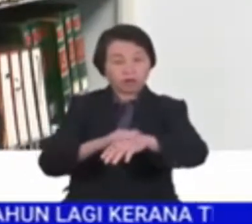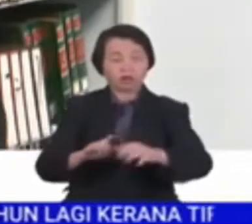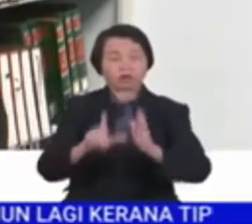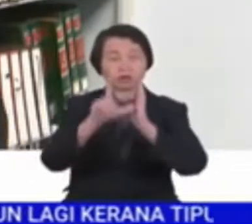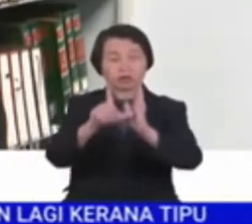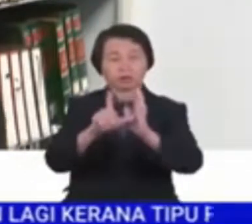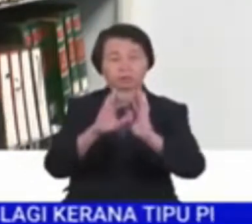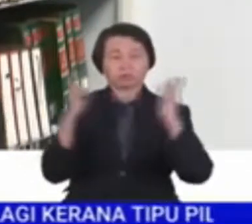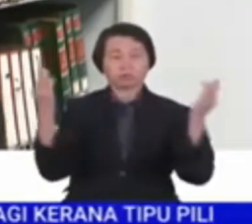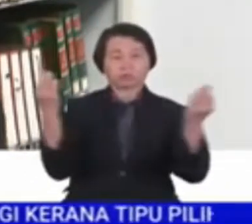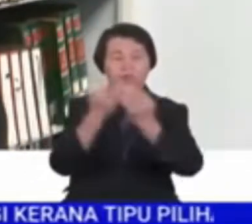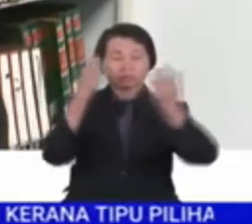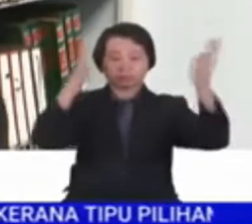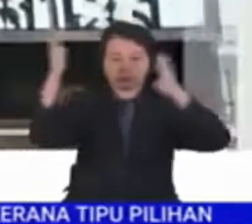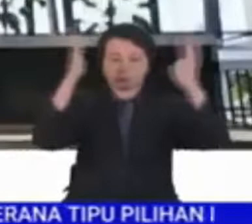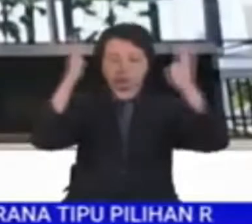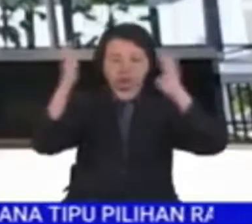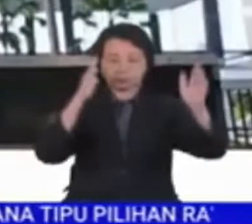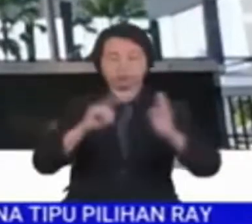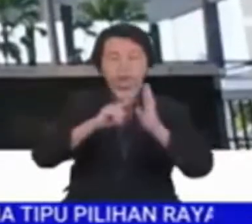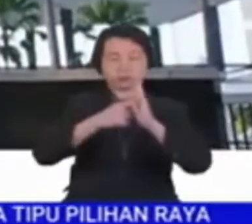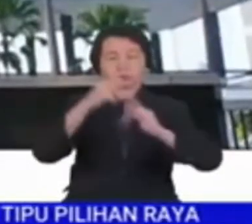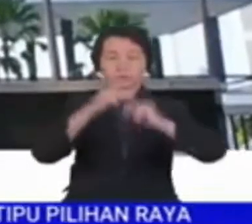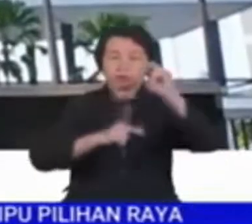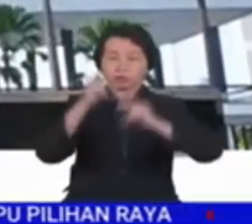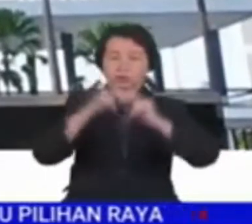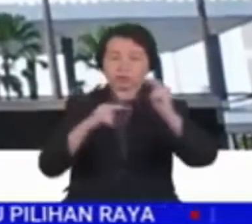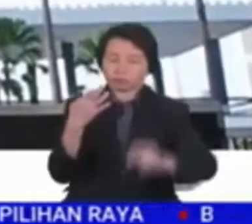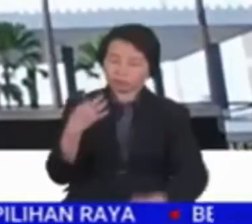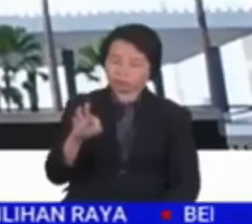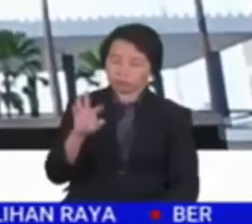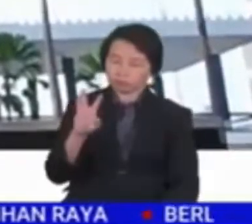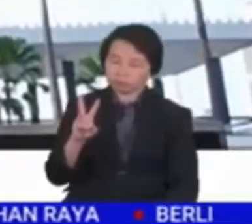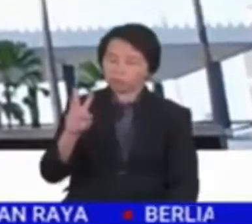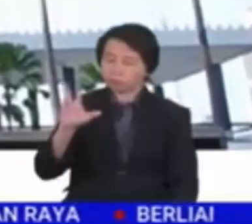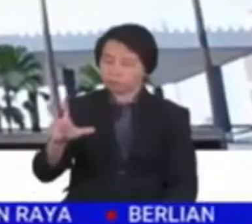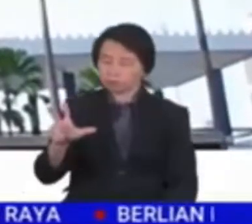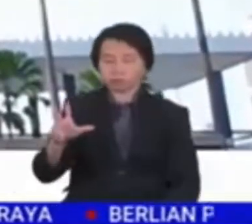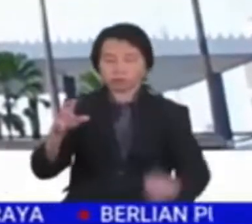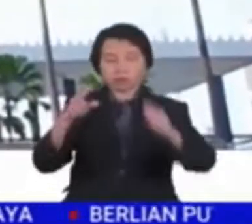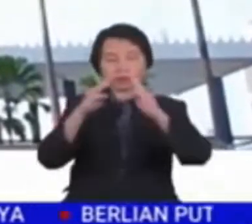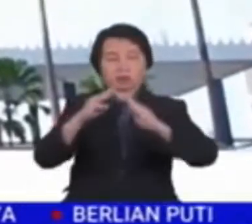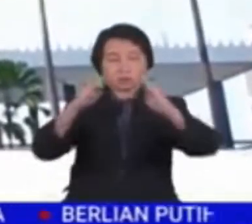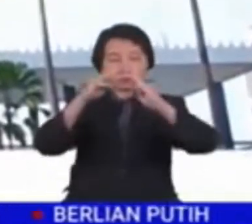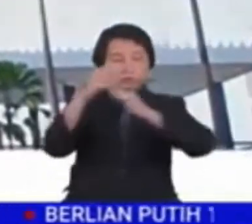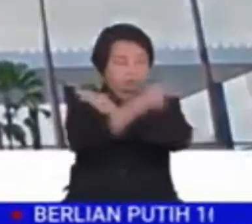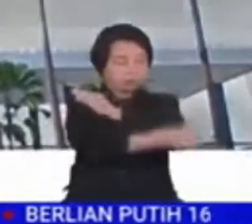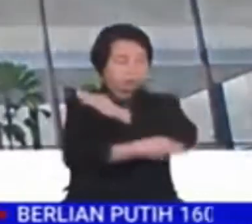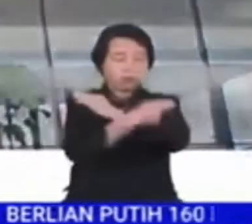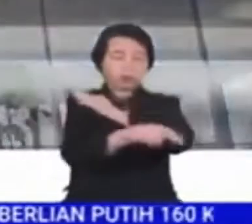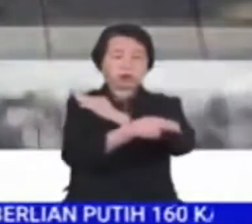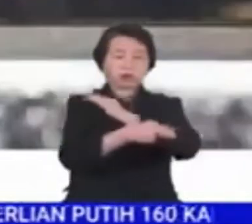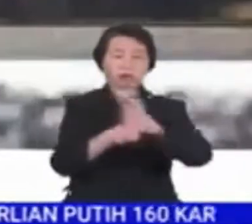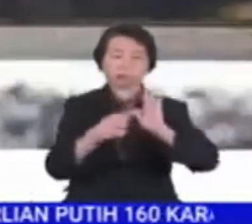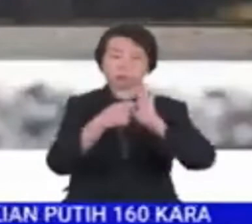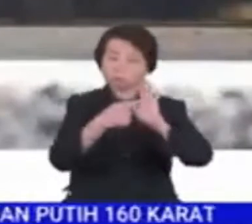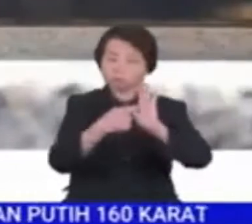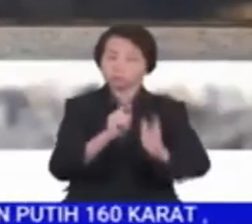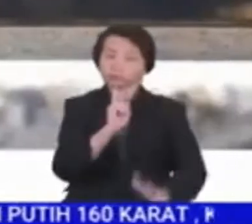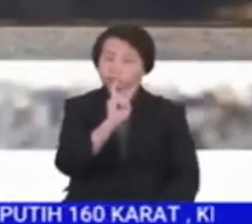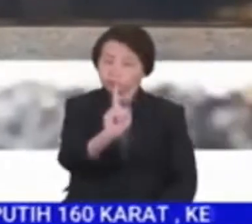keluarga Malaysia. Mula dibina pada 1963, Masjid Negara menjadi simbolik